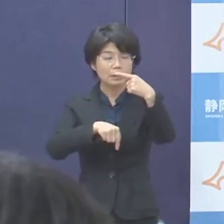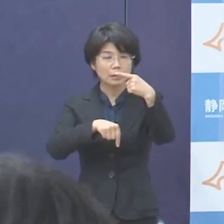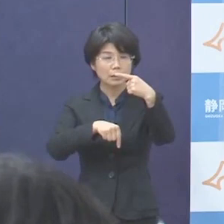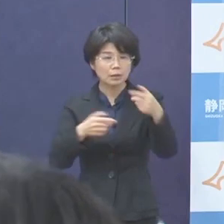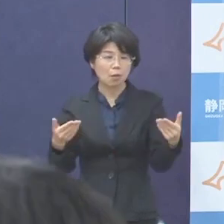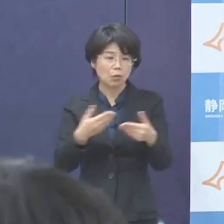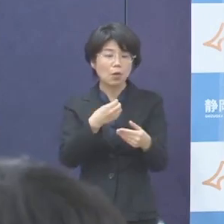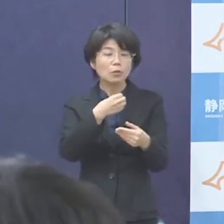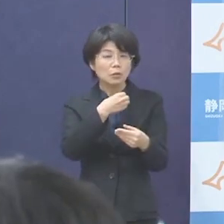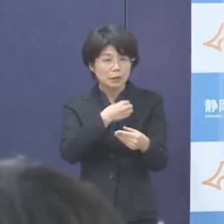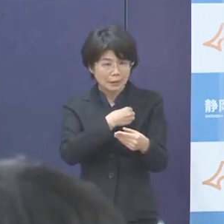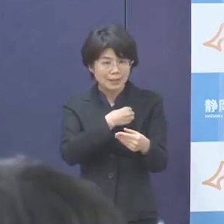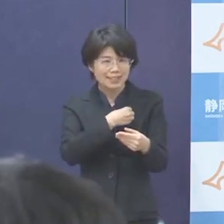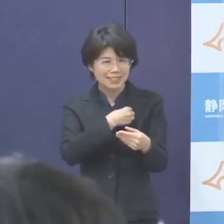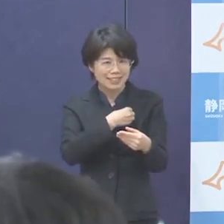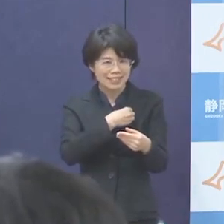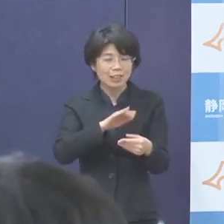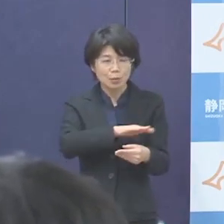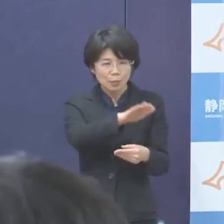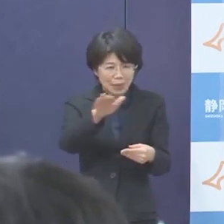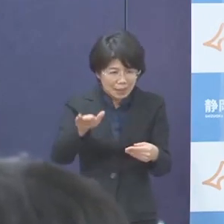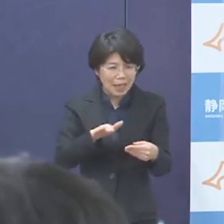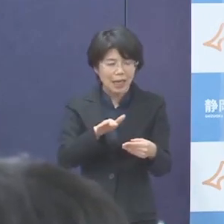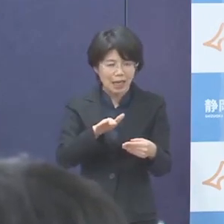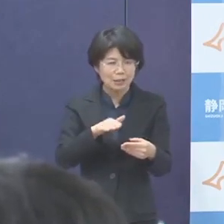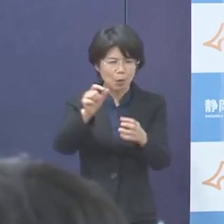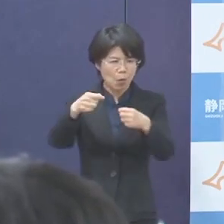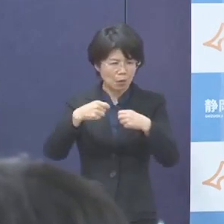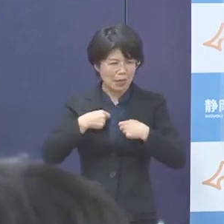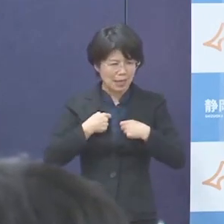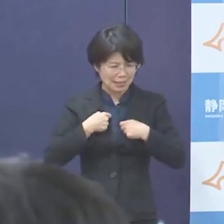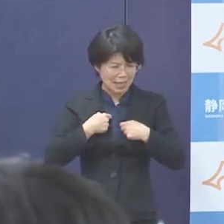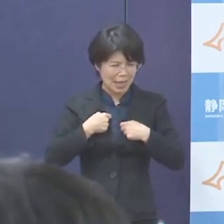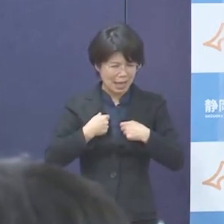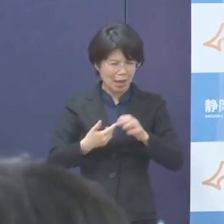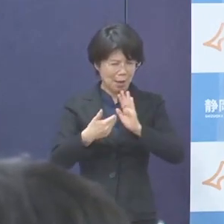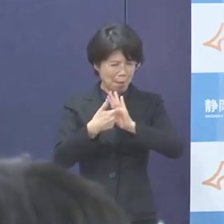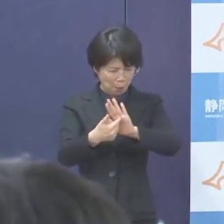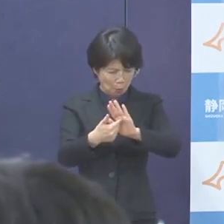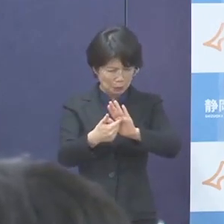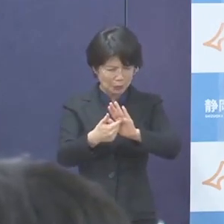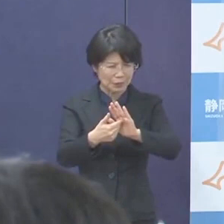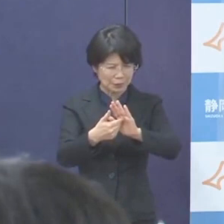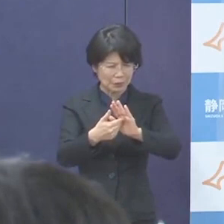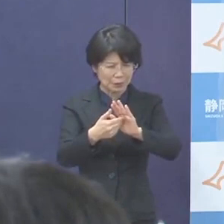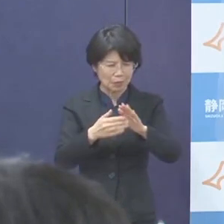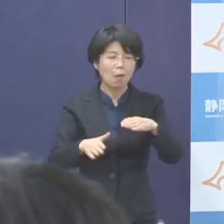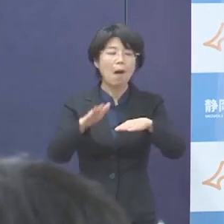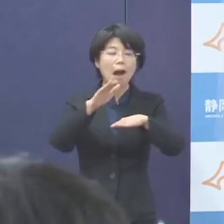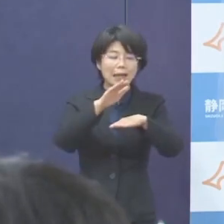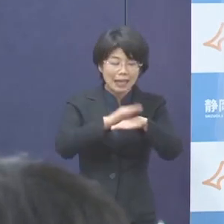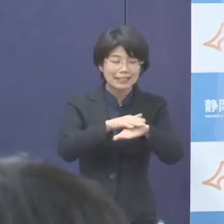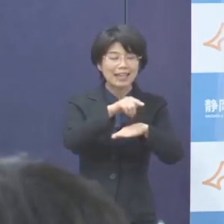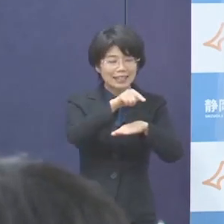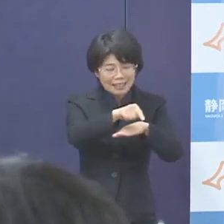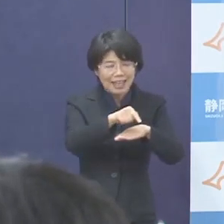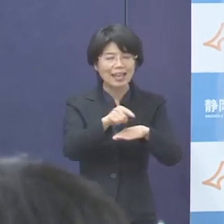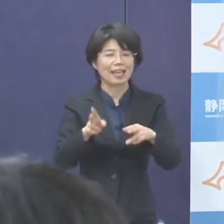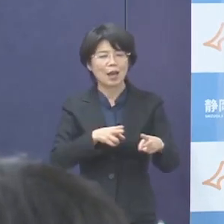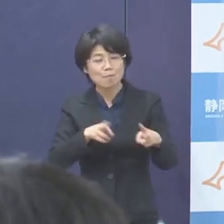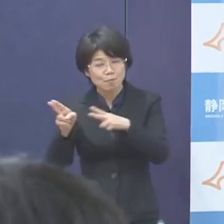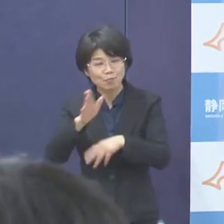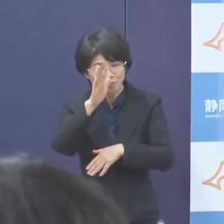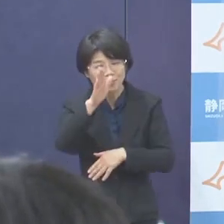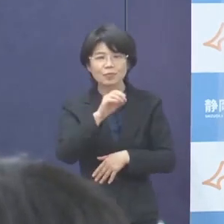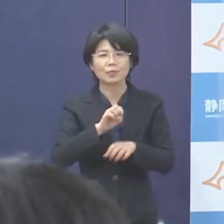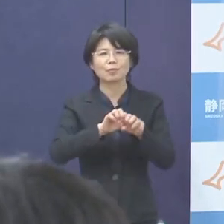ですね、十分注意した上で、この県内観光について率先して利用するように、これから呼びかけてまいります。スポーツ文